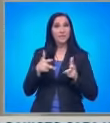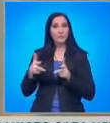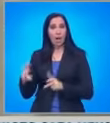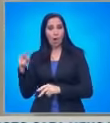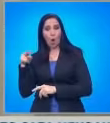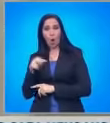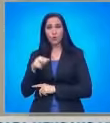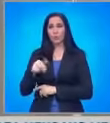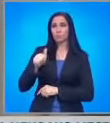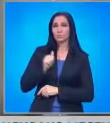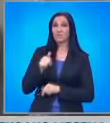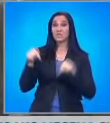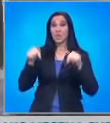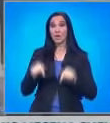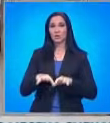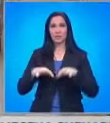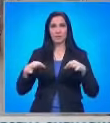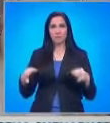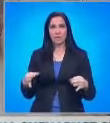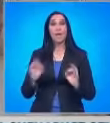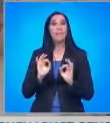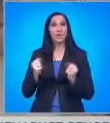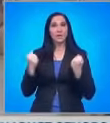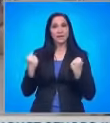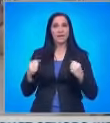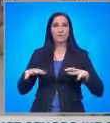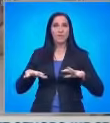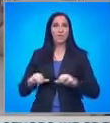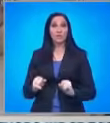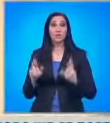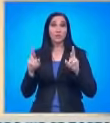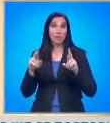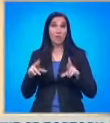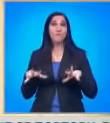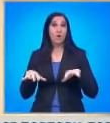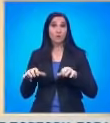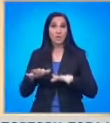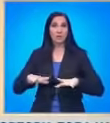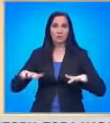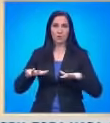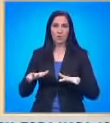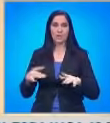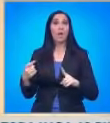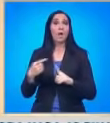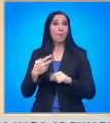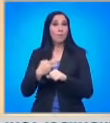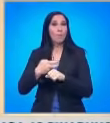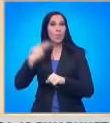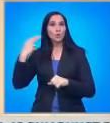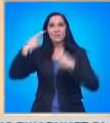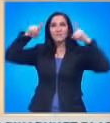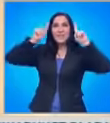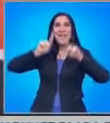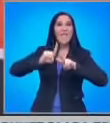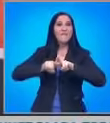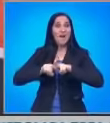и контрол по спазване на сегашните мерки. Така здравните власти се надяват да овладеят ситуацията. Към болница Свети Иван